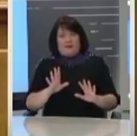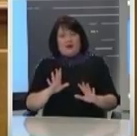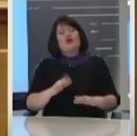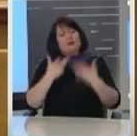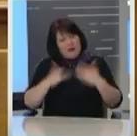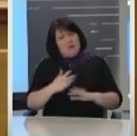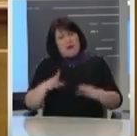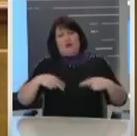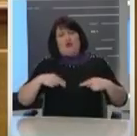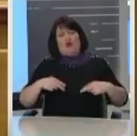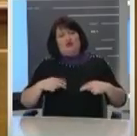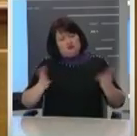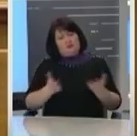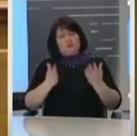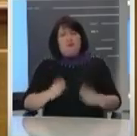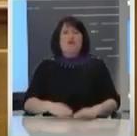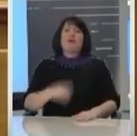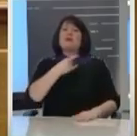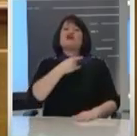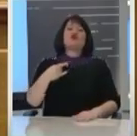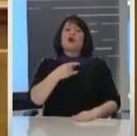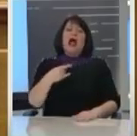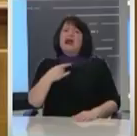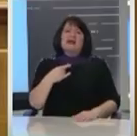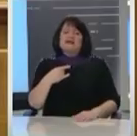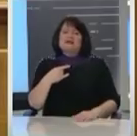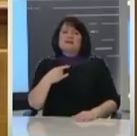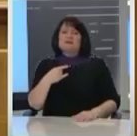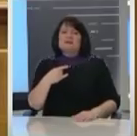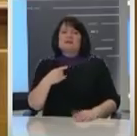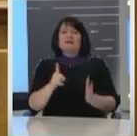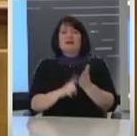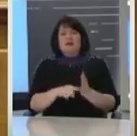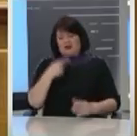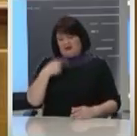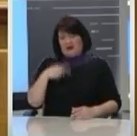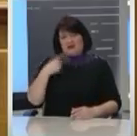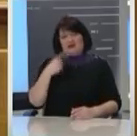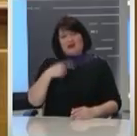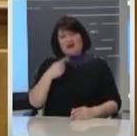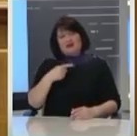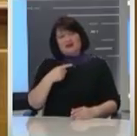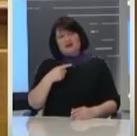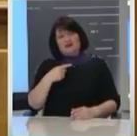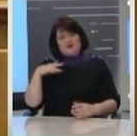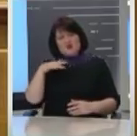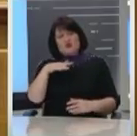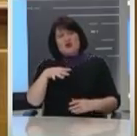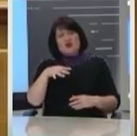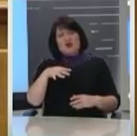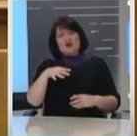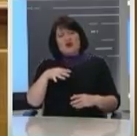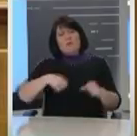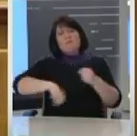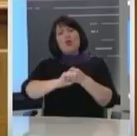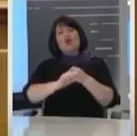τελικά παραιτηθεί. Ακόμα και ο κύριος Ζουράρης έπρεπε να χειδεολογήσει κατά ποδοσφαιρικών ομάδων για να